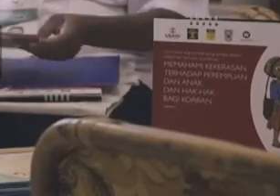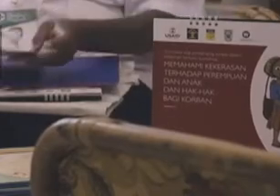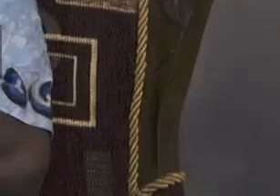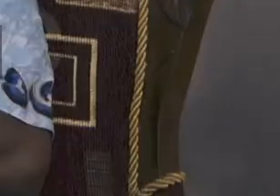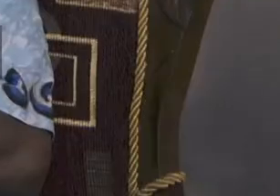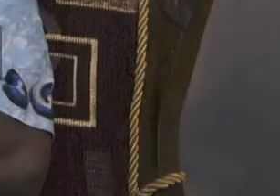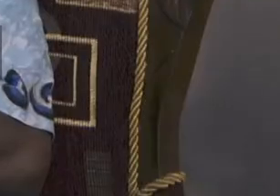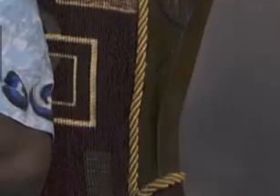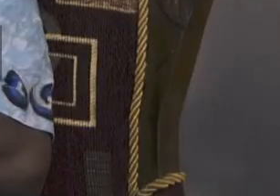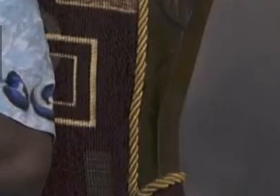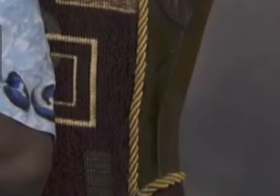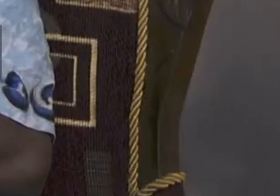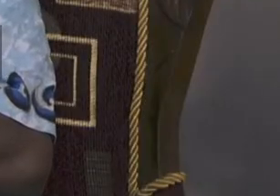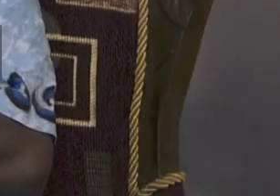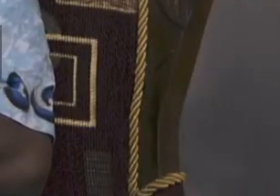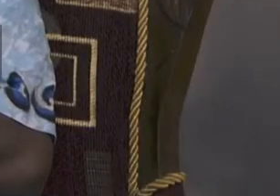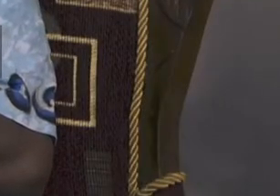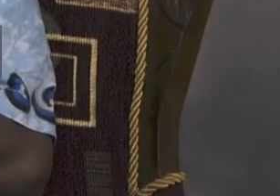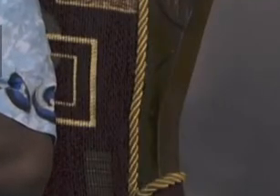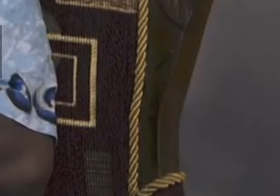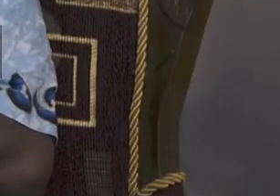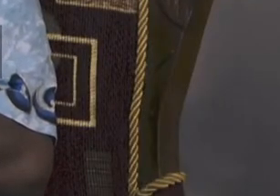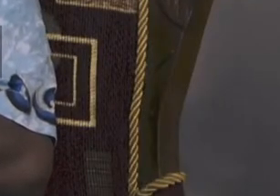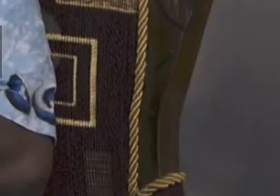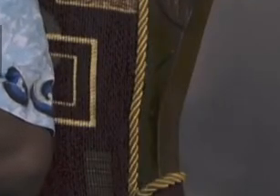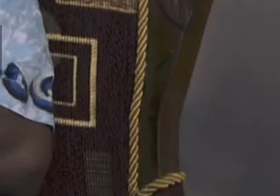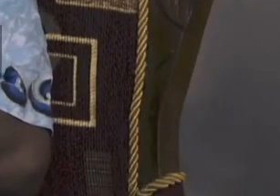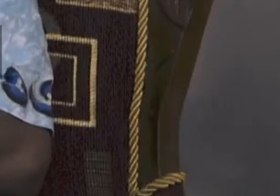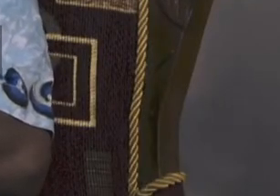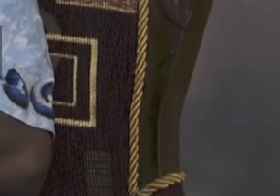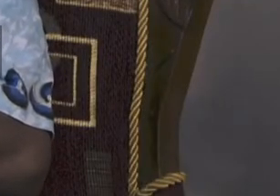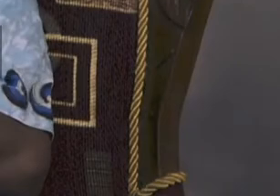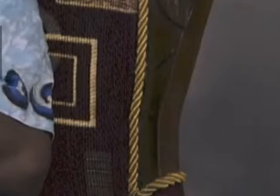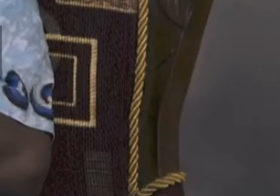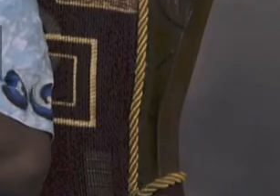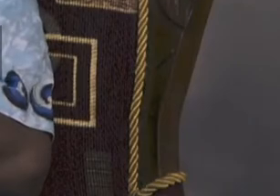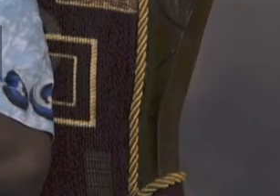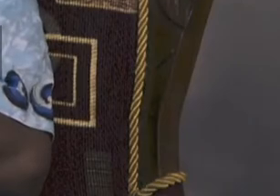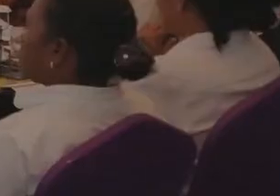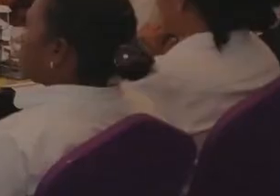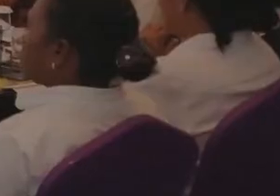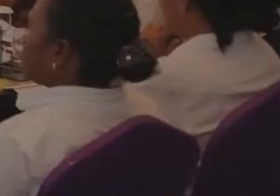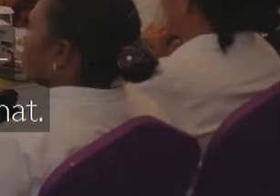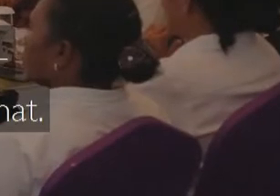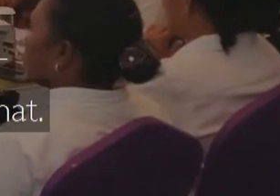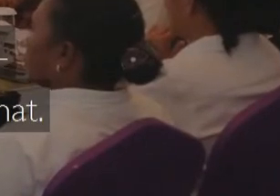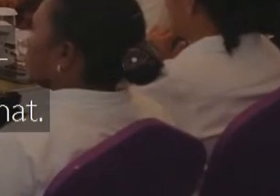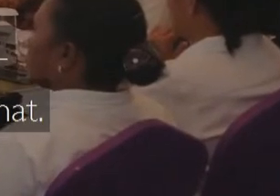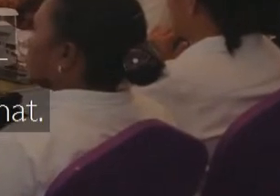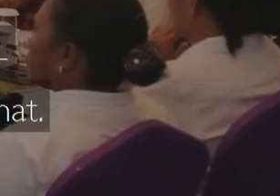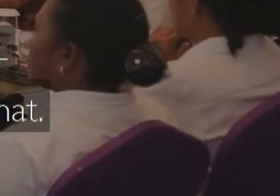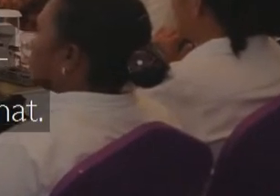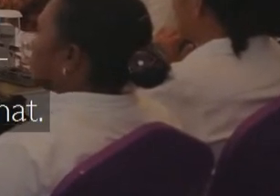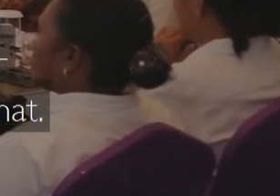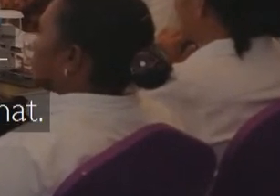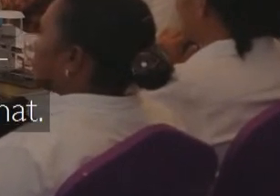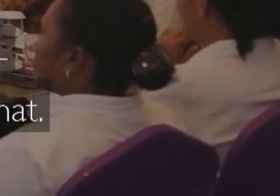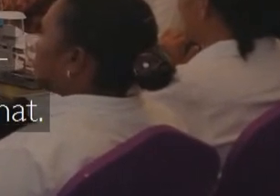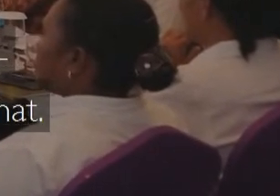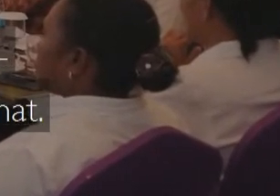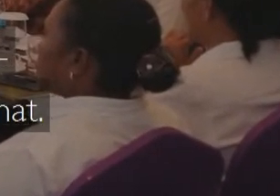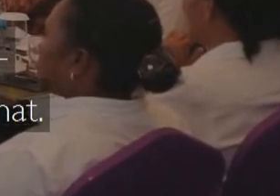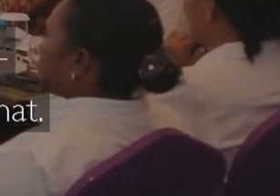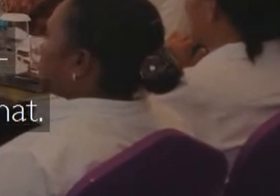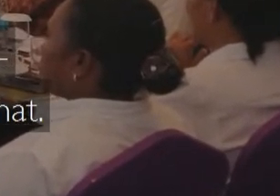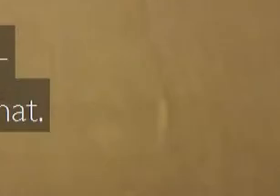itu disusun untuk memudahkan siapapun itu petugasnya. Jadi tidak hanya saya, tetapi teman yang lain pun akan